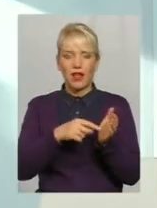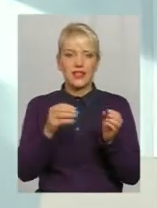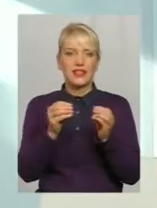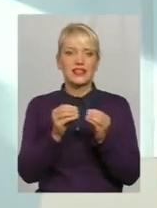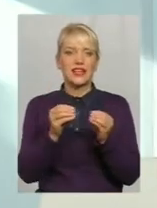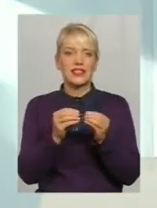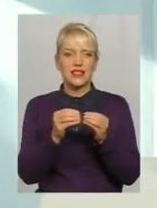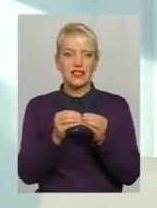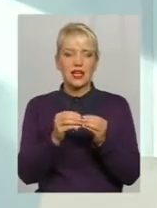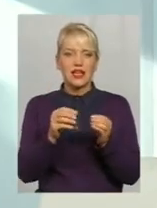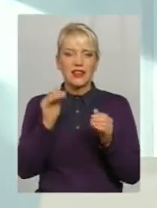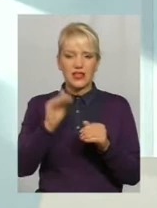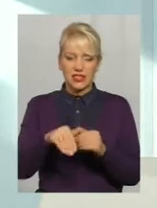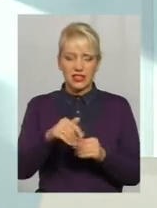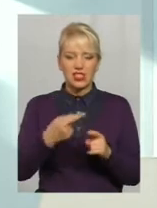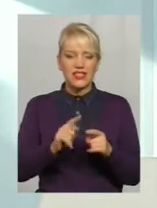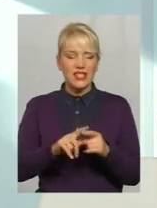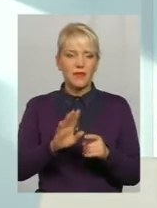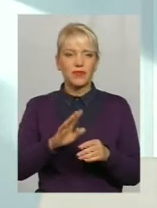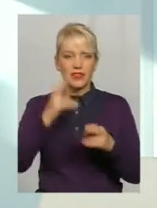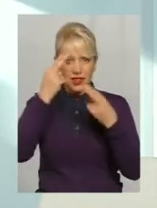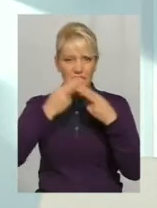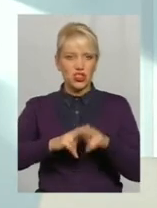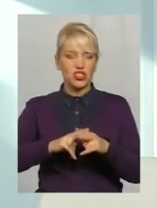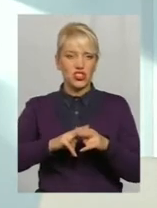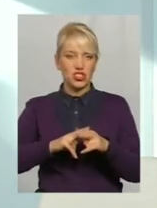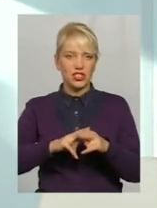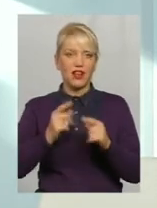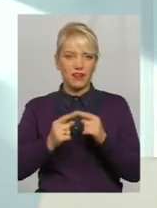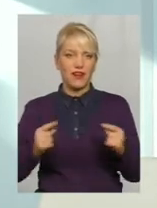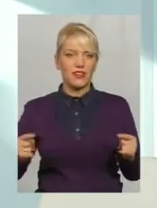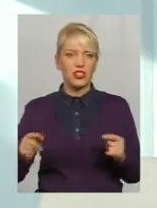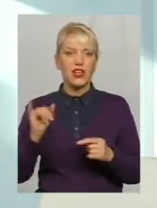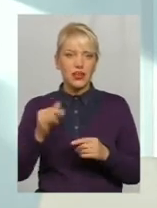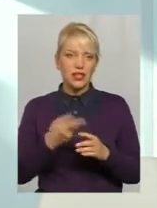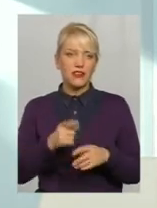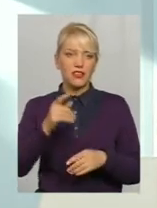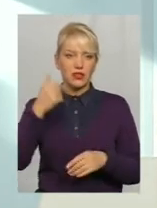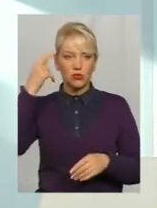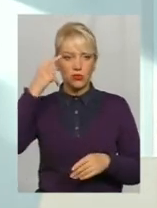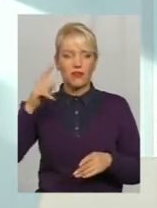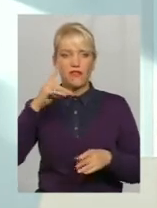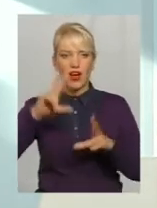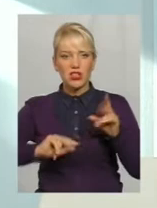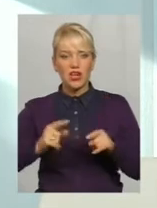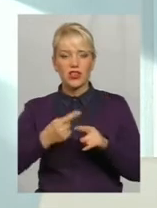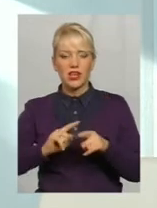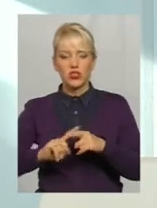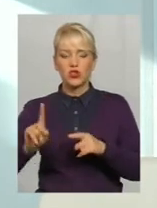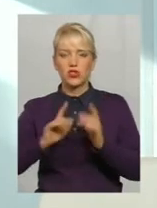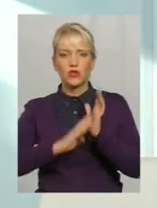пенсійні справи, тобто ми ж розуміємо, що це технічні речі, але в листопаді місяці, ну, вважаючи те, що